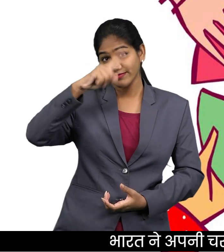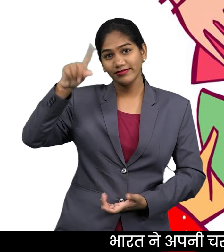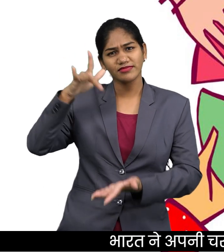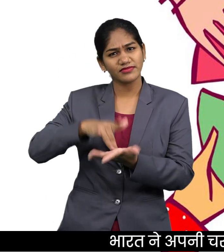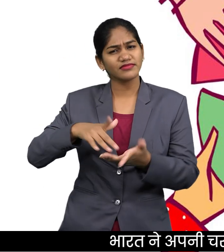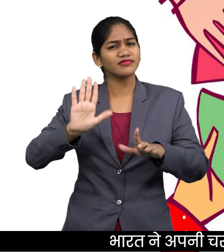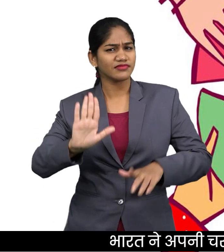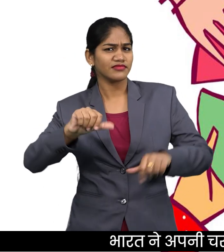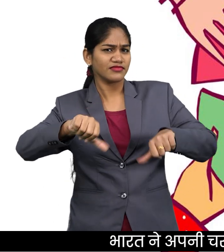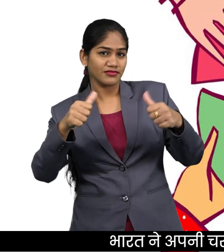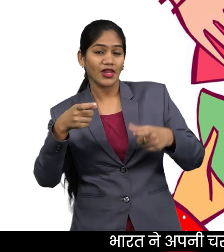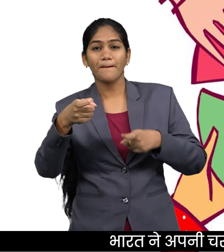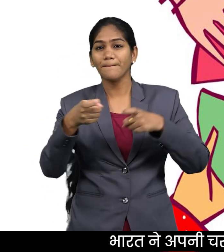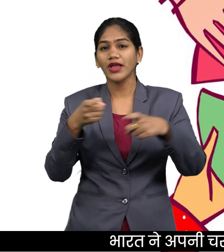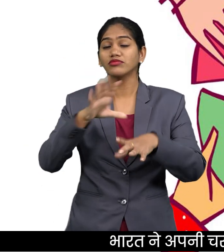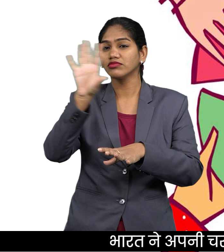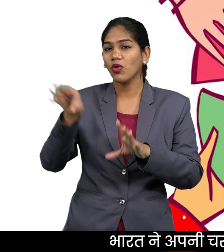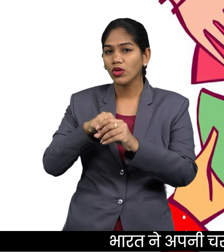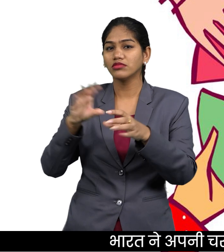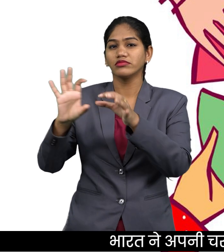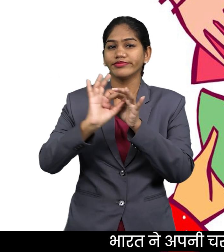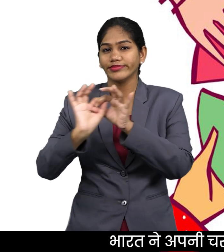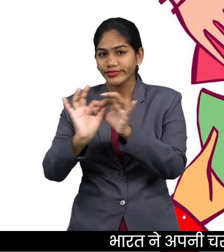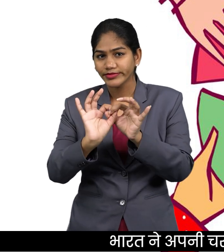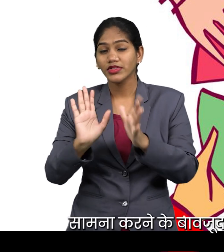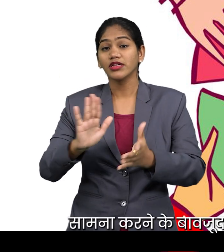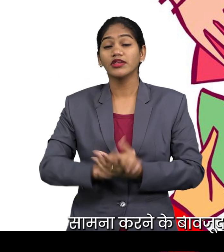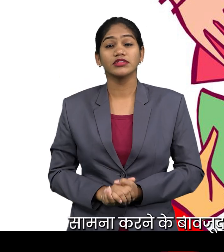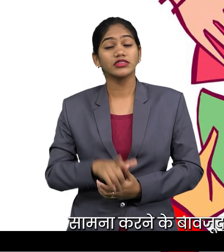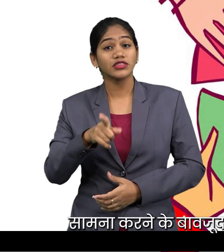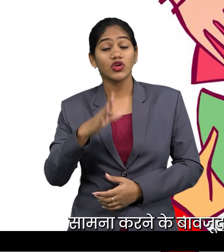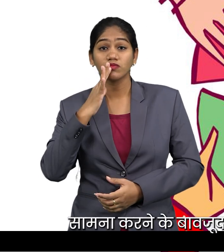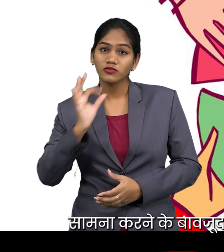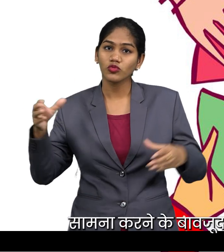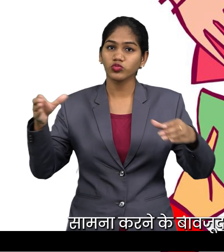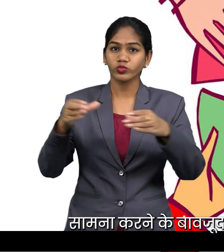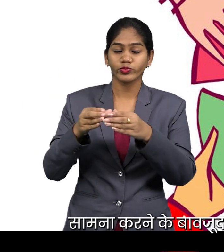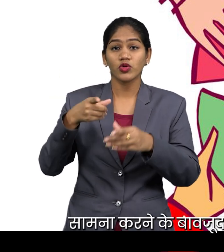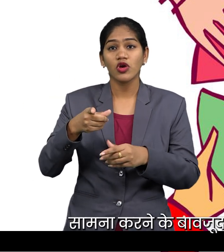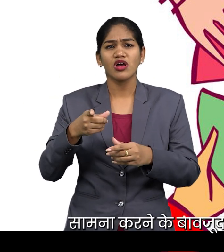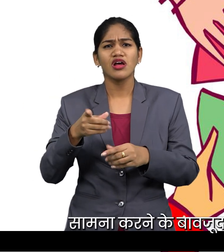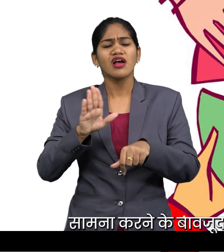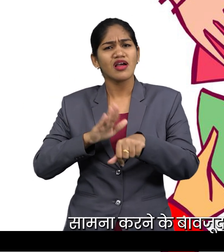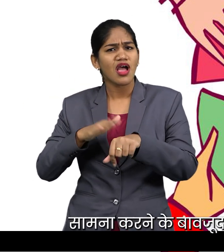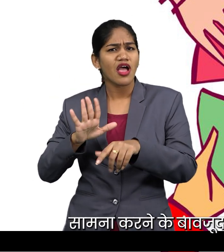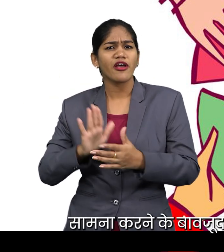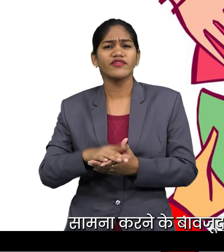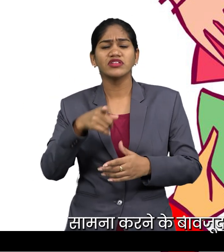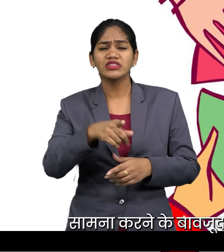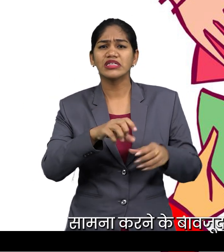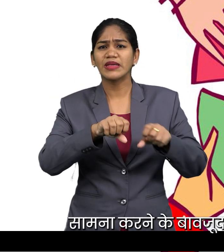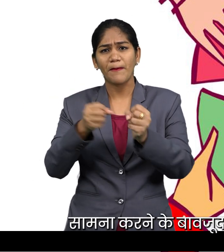भारत ने अपनी चरम विविधता के कारण संभावित टूटने का सामना करने के बावजूद